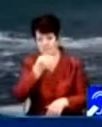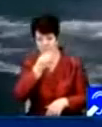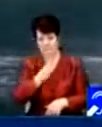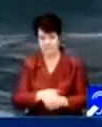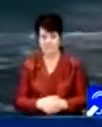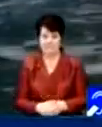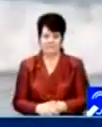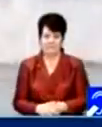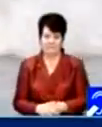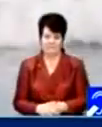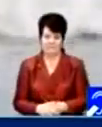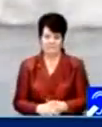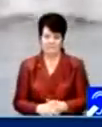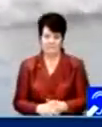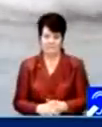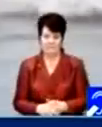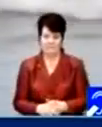bătut niciodată.